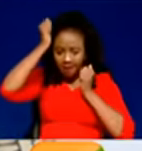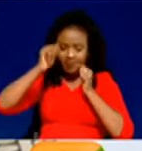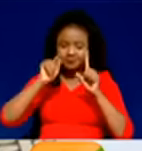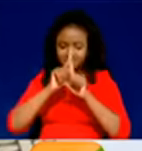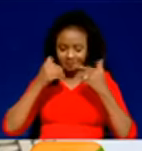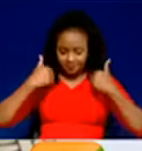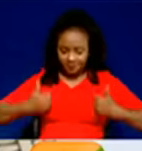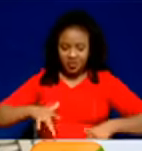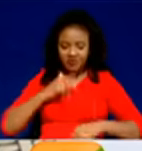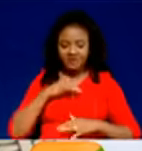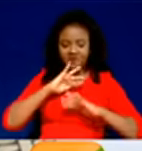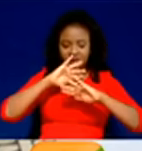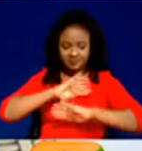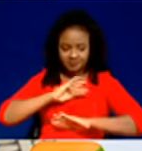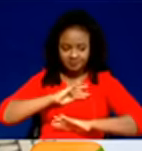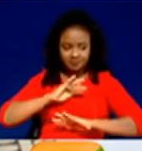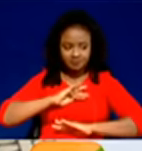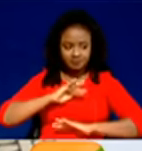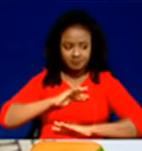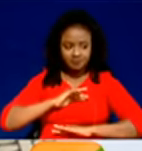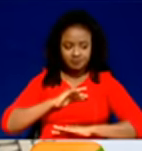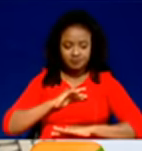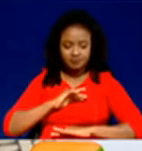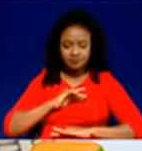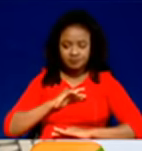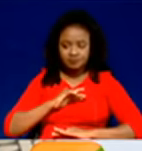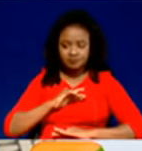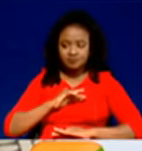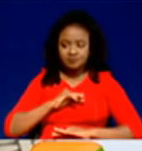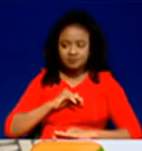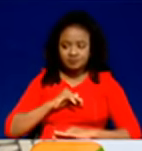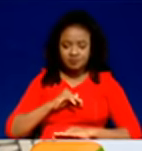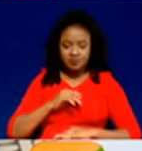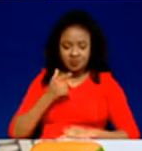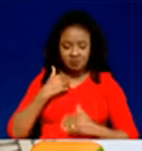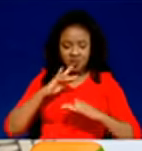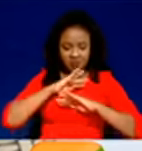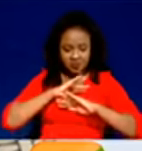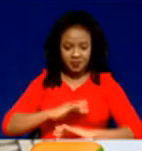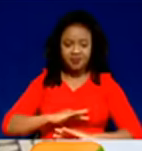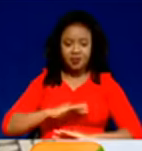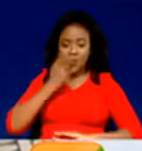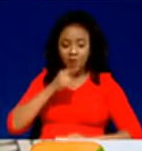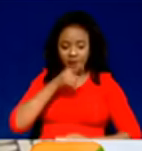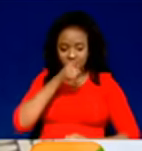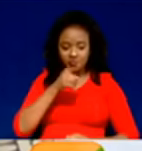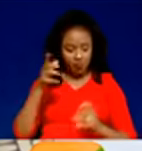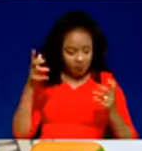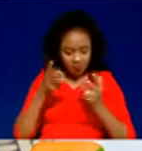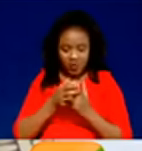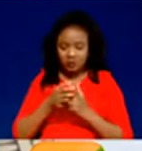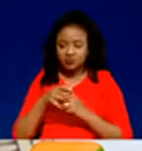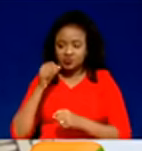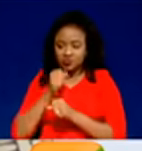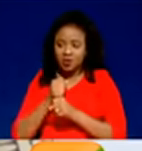I am satisfied that you merit the office. You have